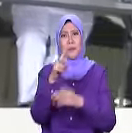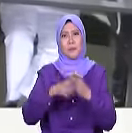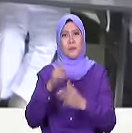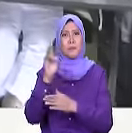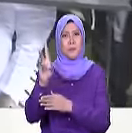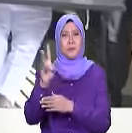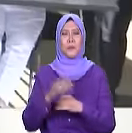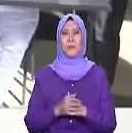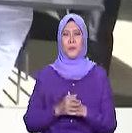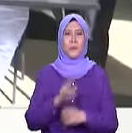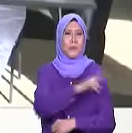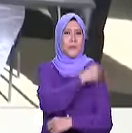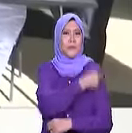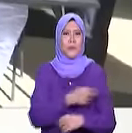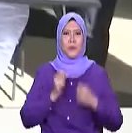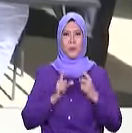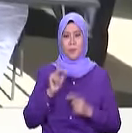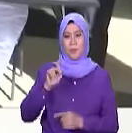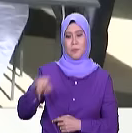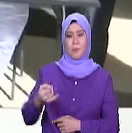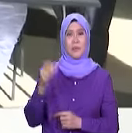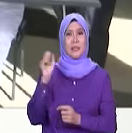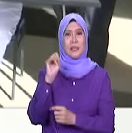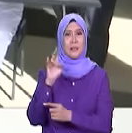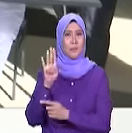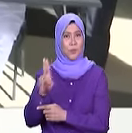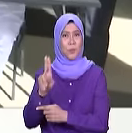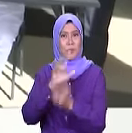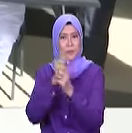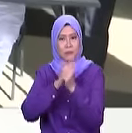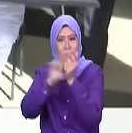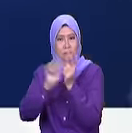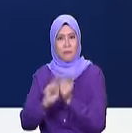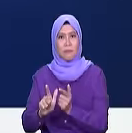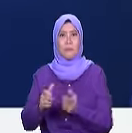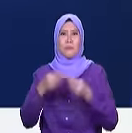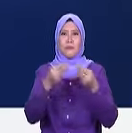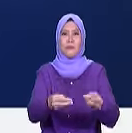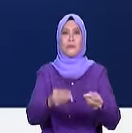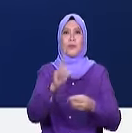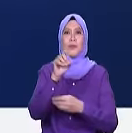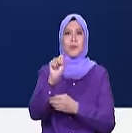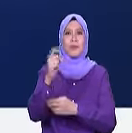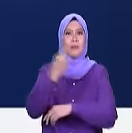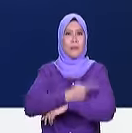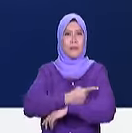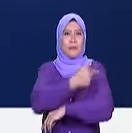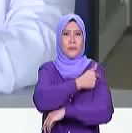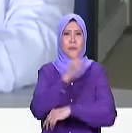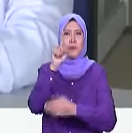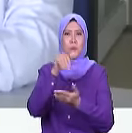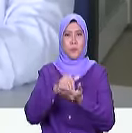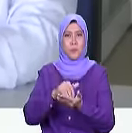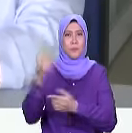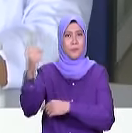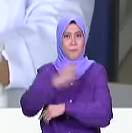kelak. Selain itu, hospital swasta KPJ Sibu juga telah mendapat kelulusan untuk meningkatkan pemberian dos vaksin harian kepada 1,000 dos